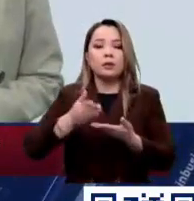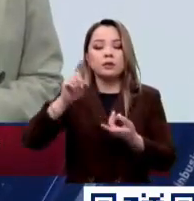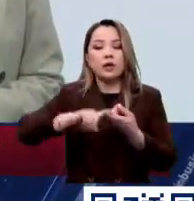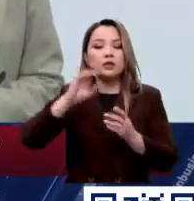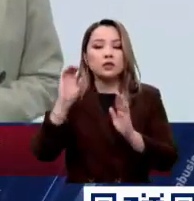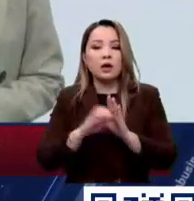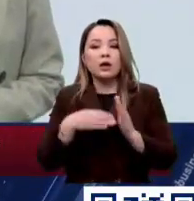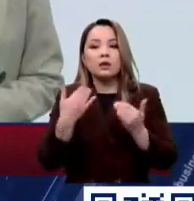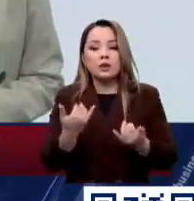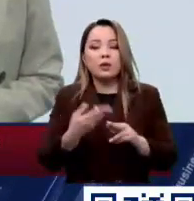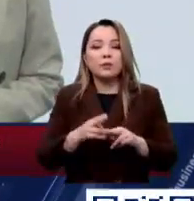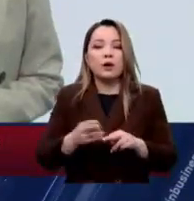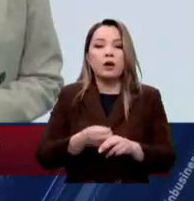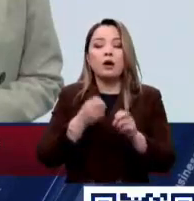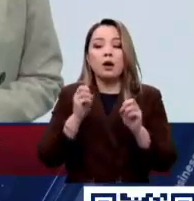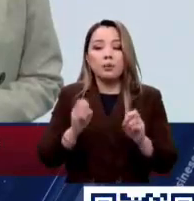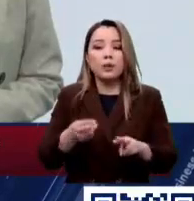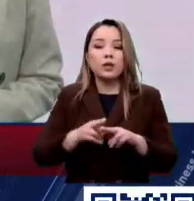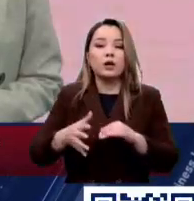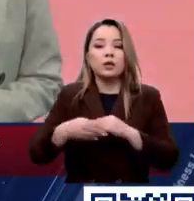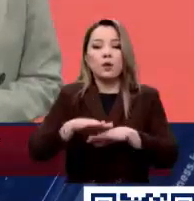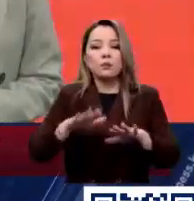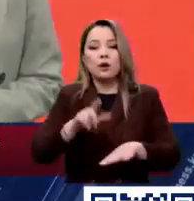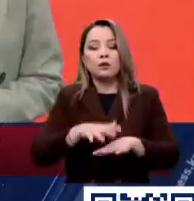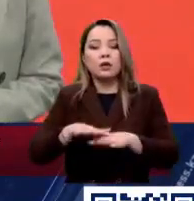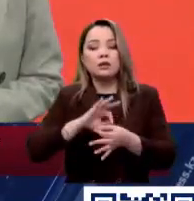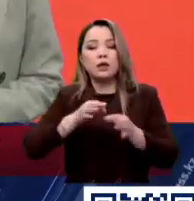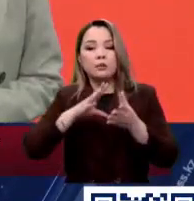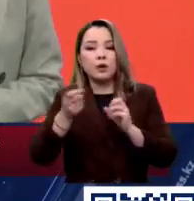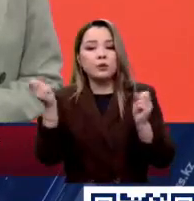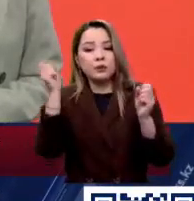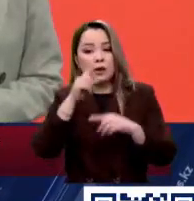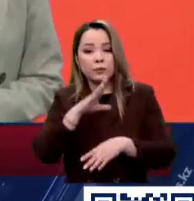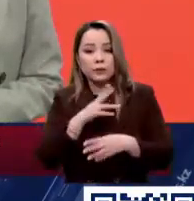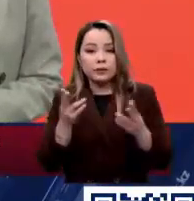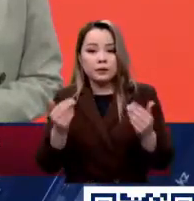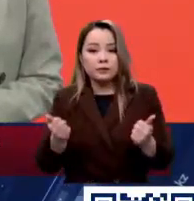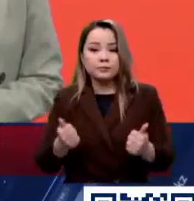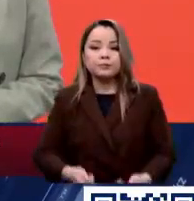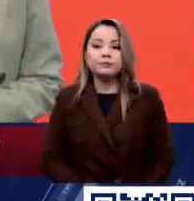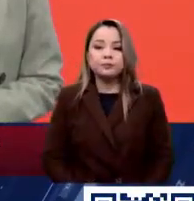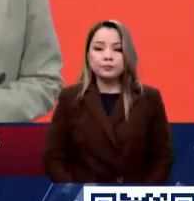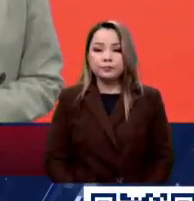тұр. Маржан, сонымен қауіпті аймақта жүрген жерлестеріміздің аман саулығын білдіңіз бе? Тыңдап отырмыз.